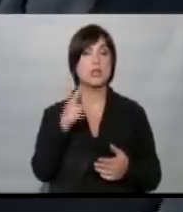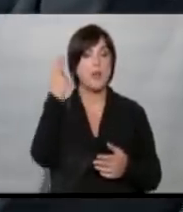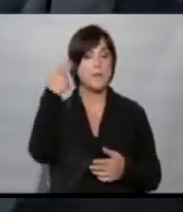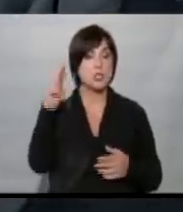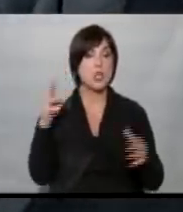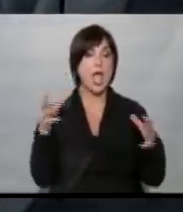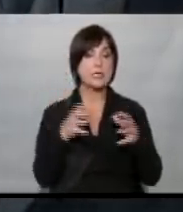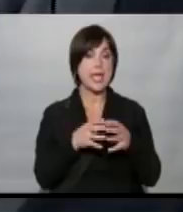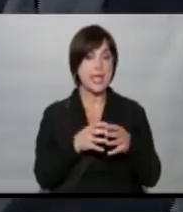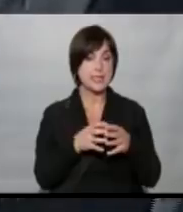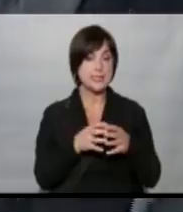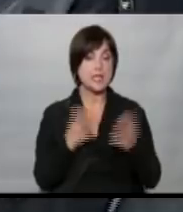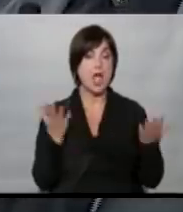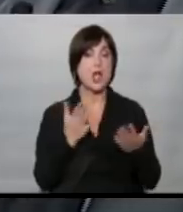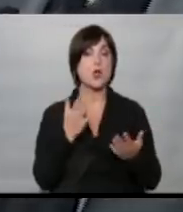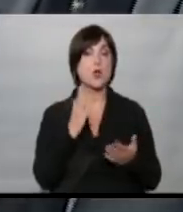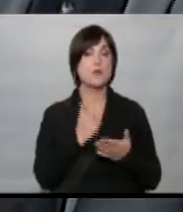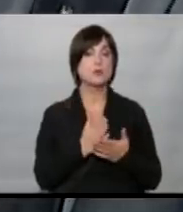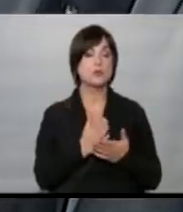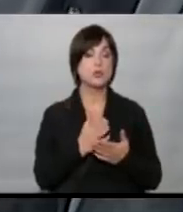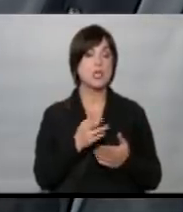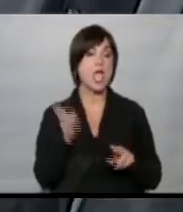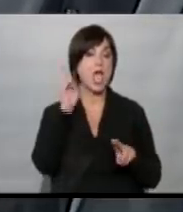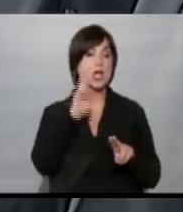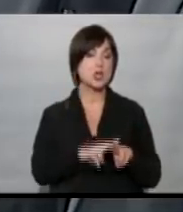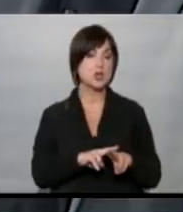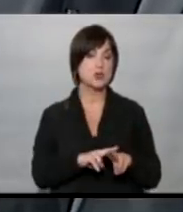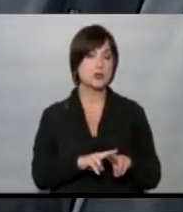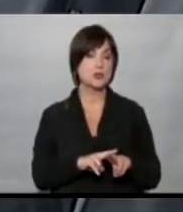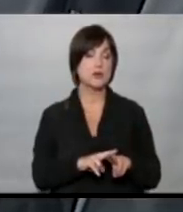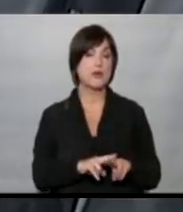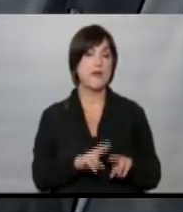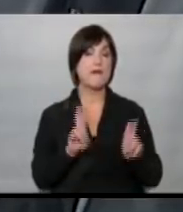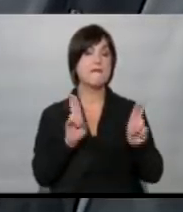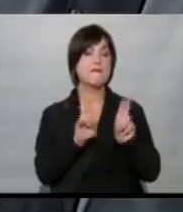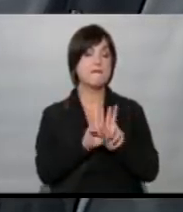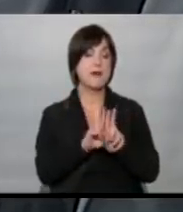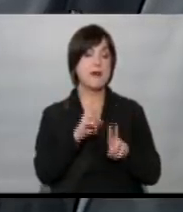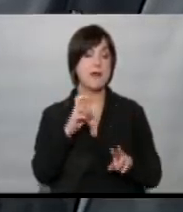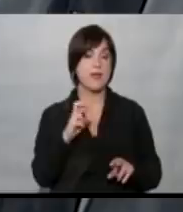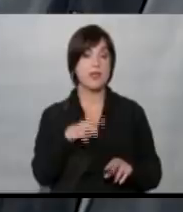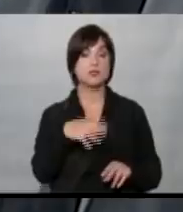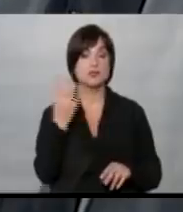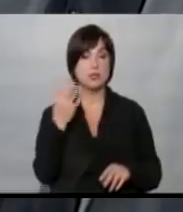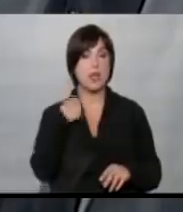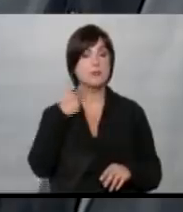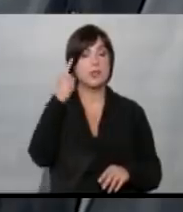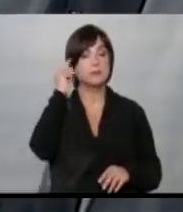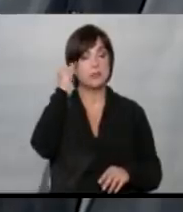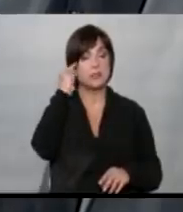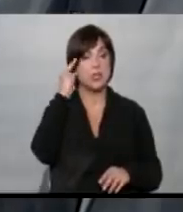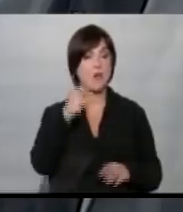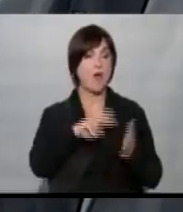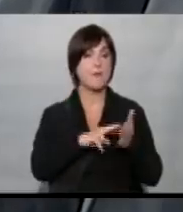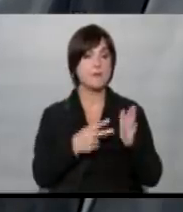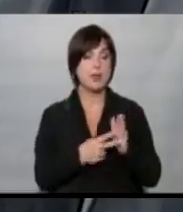меѓународната заедница како своевидно опротуно решение ЗЕ-4. Ја мислам дека сеќаваме на тој